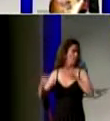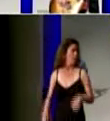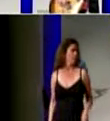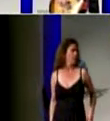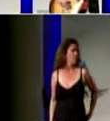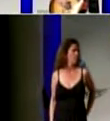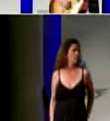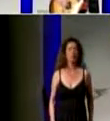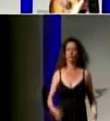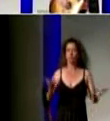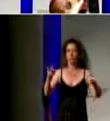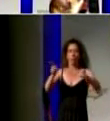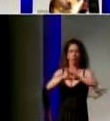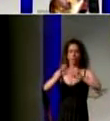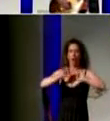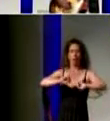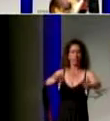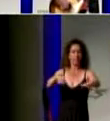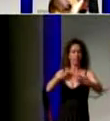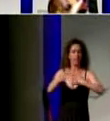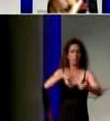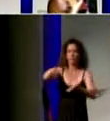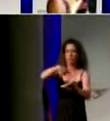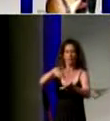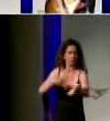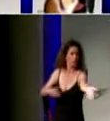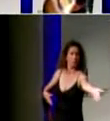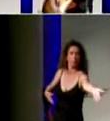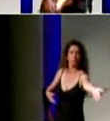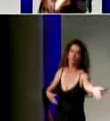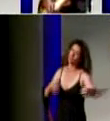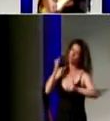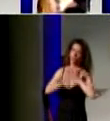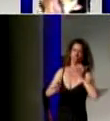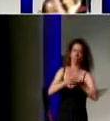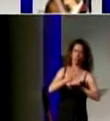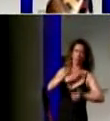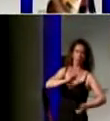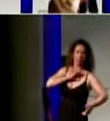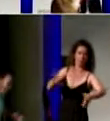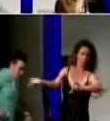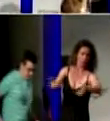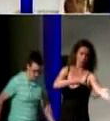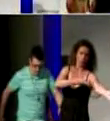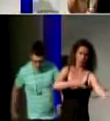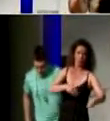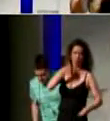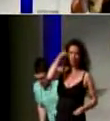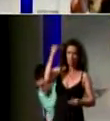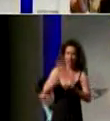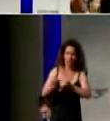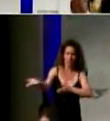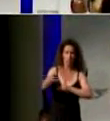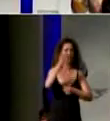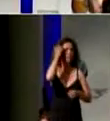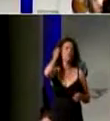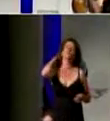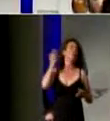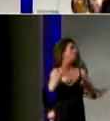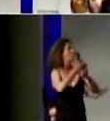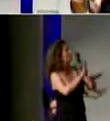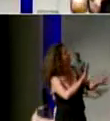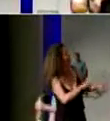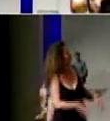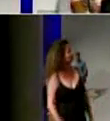En plus, on avait laissé de la place pour danser en avant. Fait que là, là c'est la dernière tune, c'est le temps ou jamais. Fait que déjeunez-vous. Êtes-vous prêts les muses?